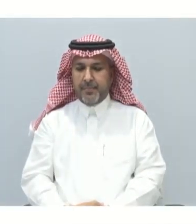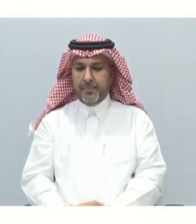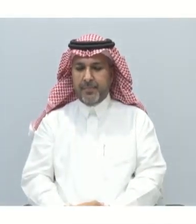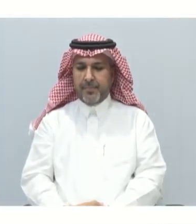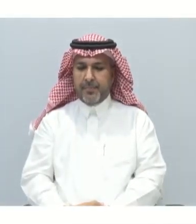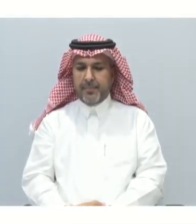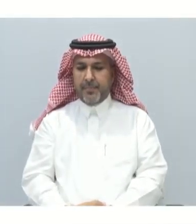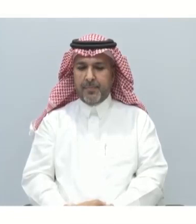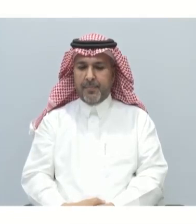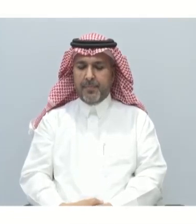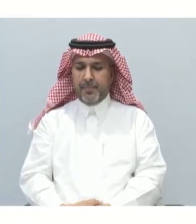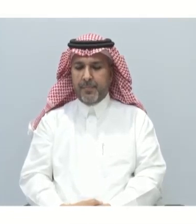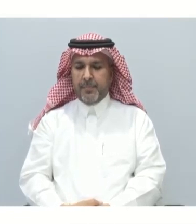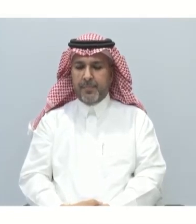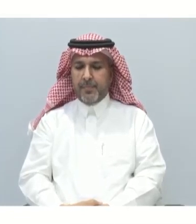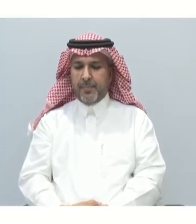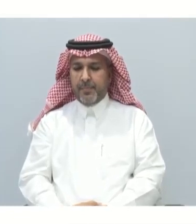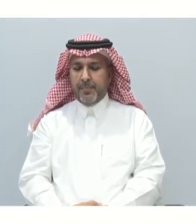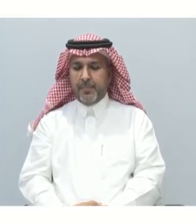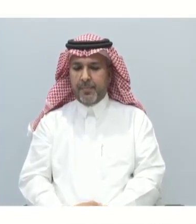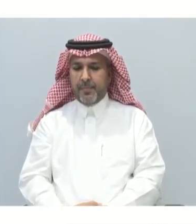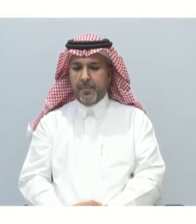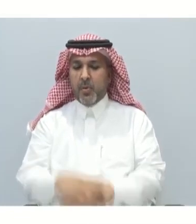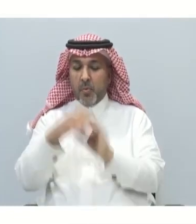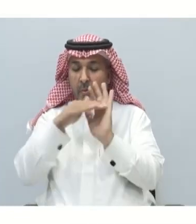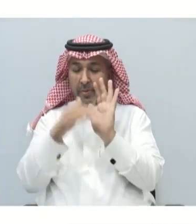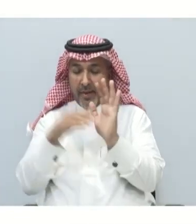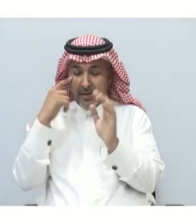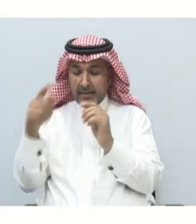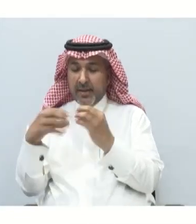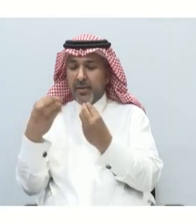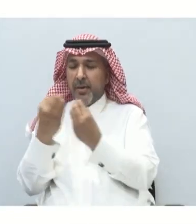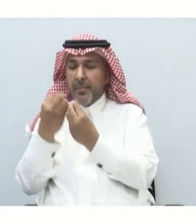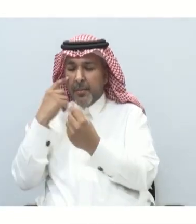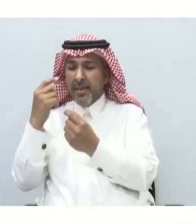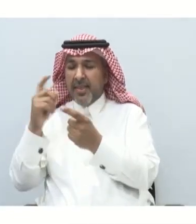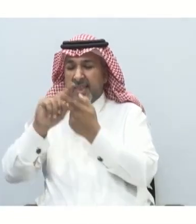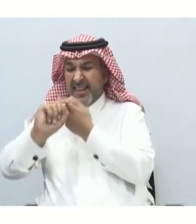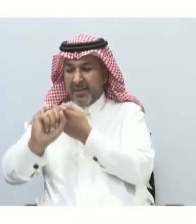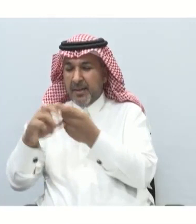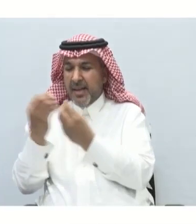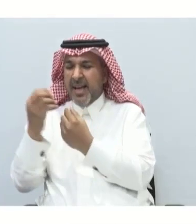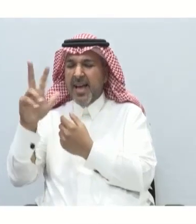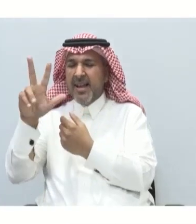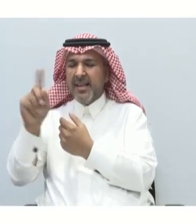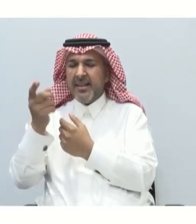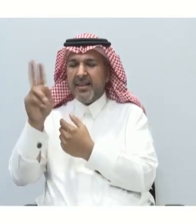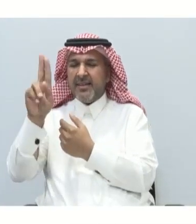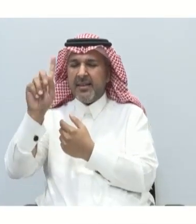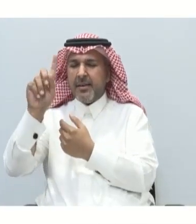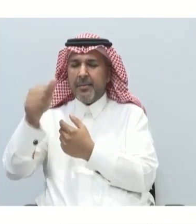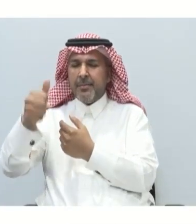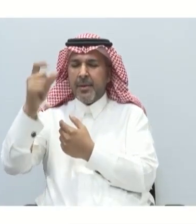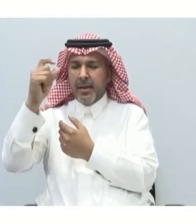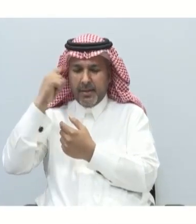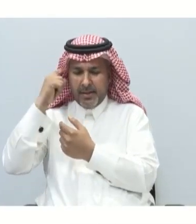والانحدار ان الارتباط ترتبط المتغيرات ارتباطا طرديا او عكسيا اذا كان لمعامل الارتباط قيمه موجبه او سالبه كما